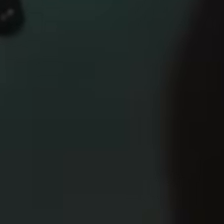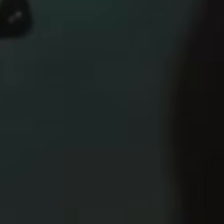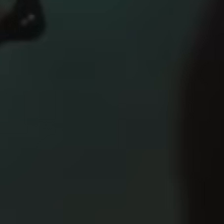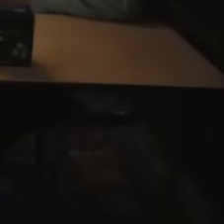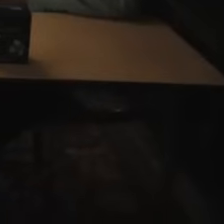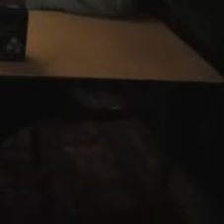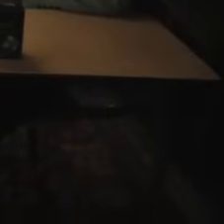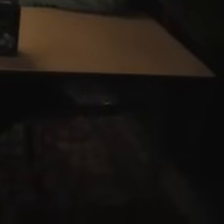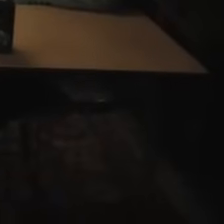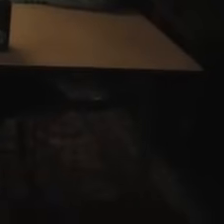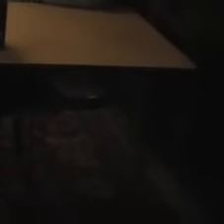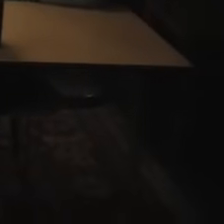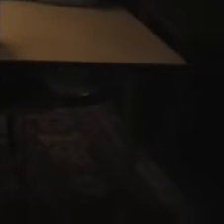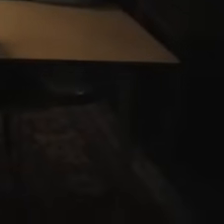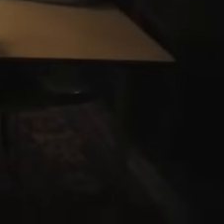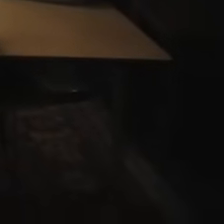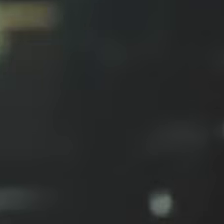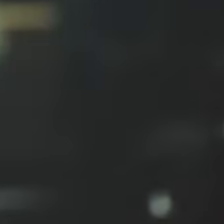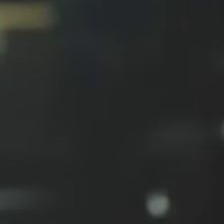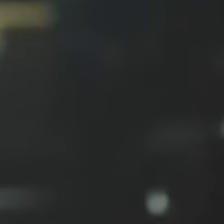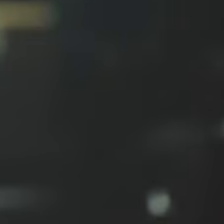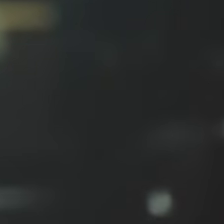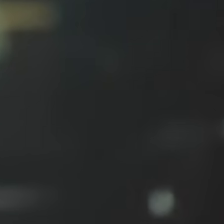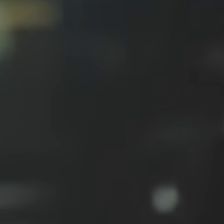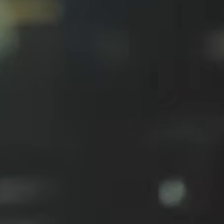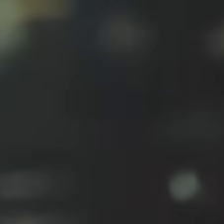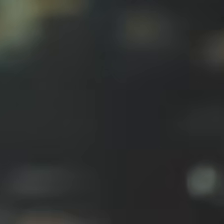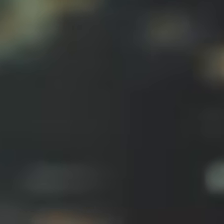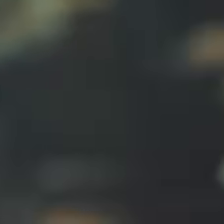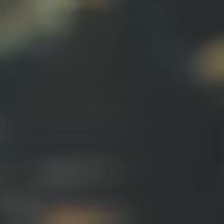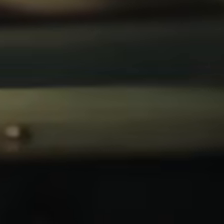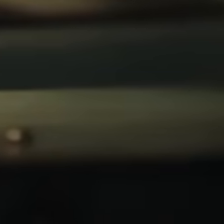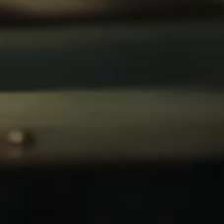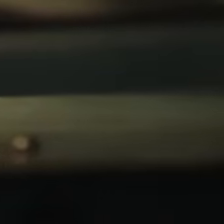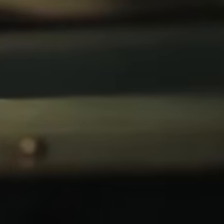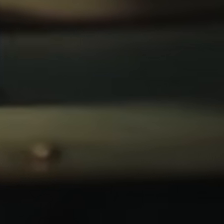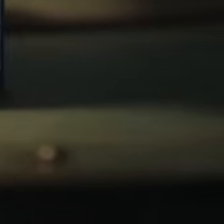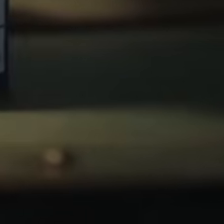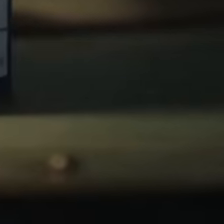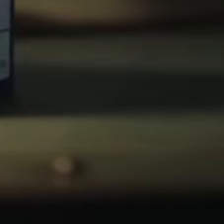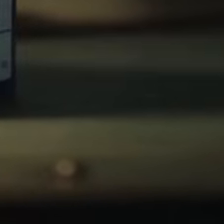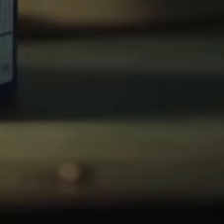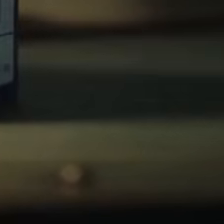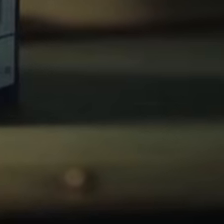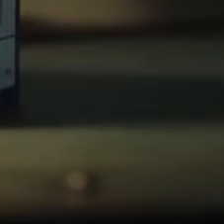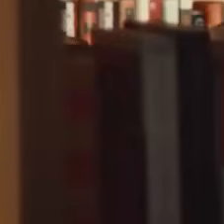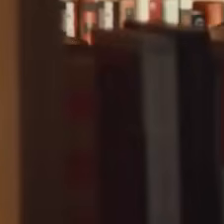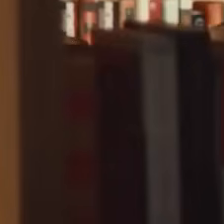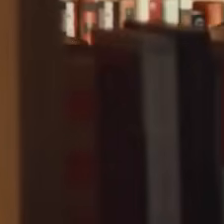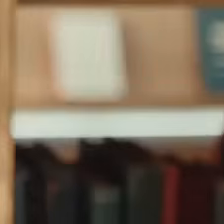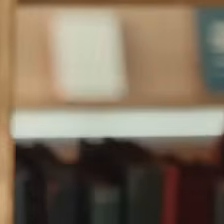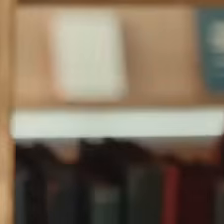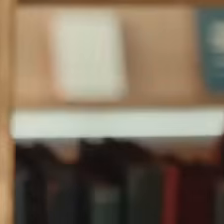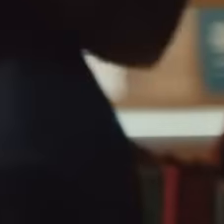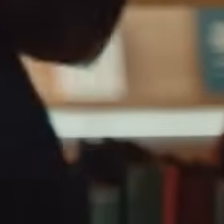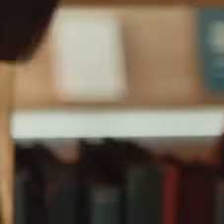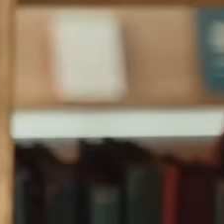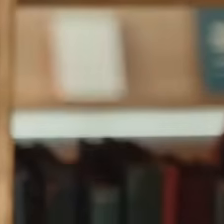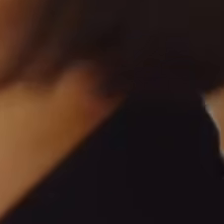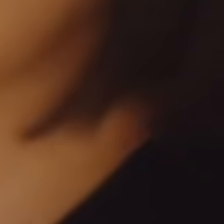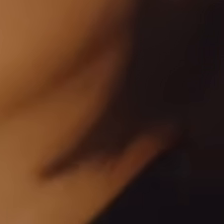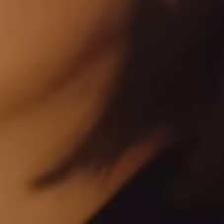아닌가 관절이 기억할 만하네 값이란 이런 것 관절엔 콘드로이친 1200